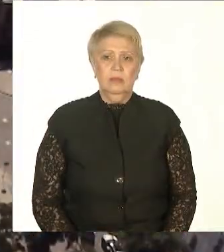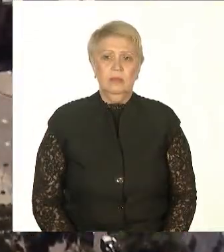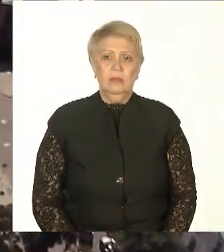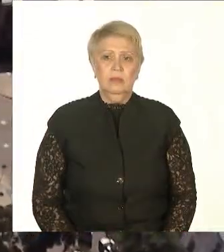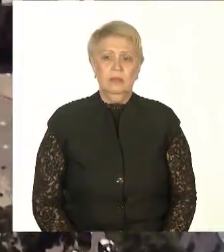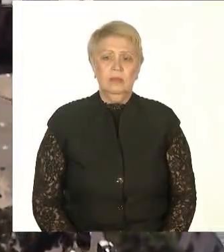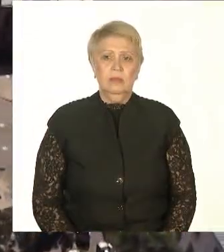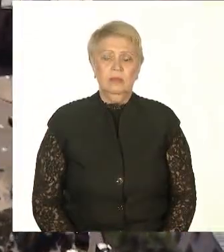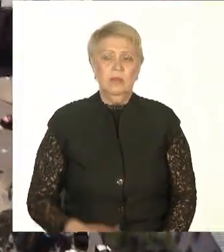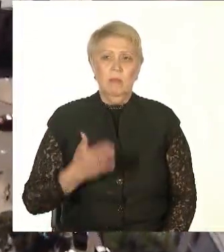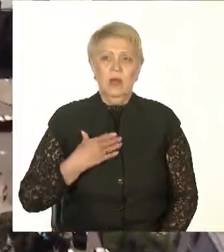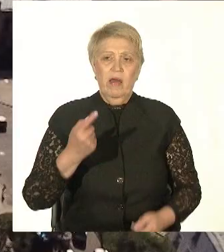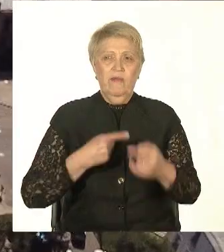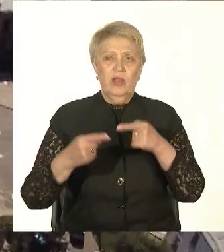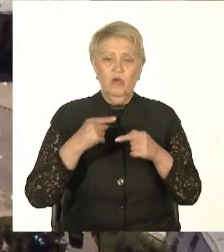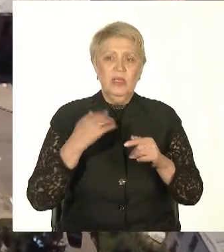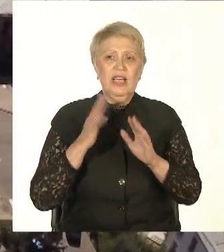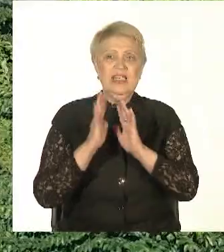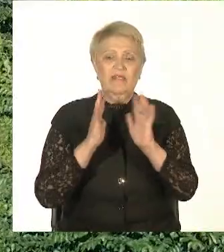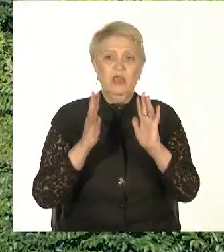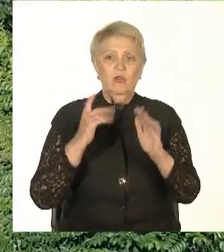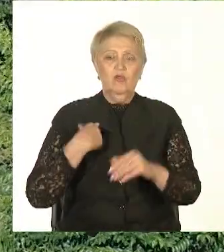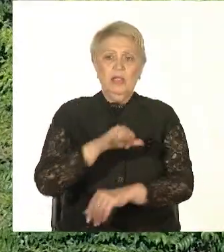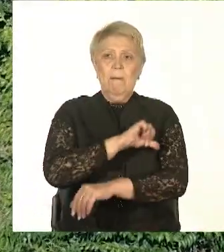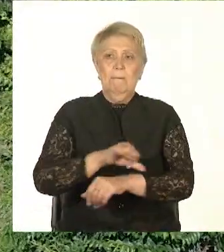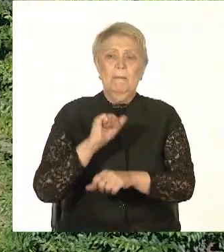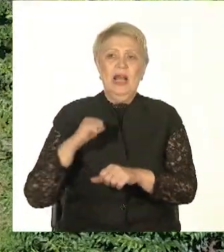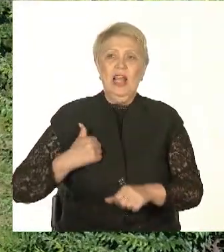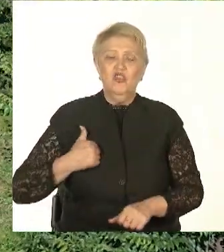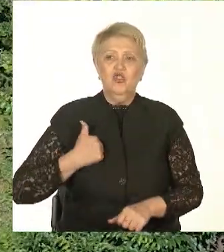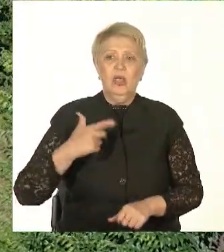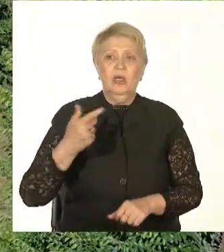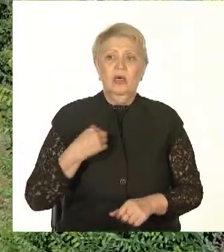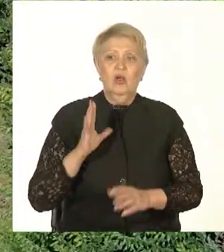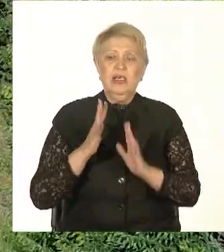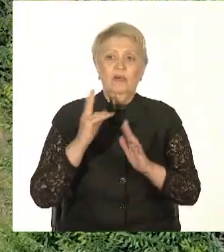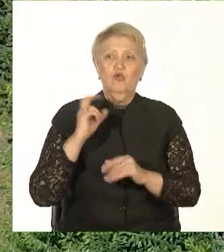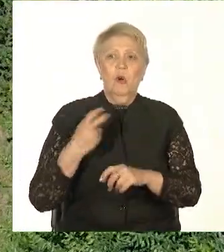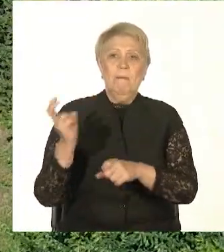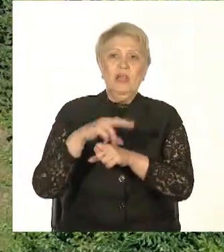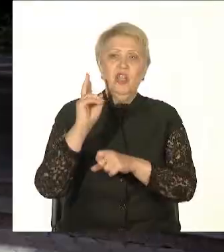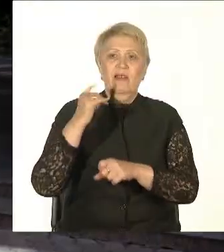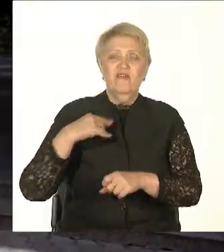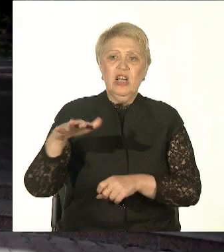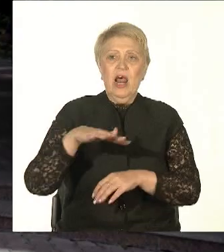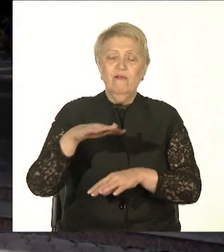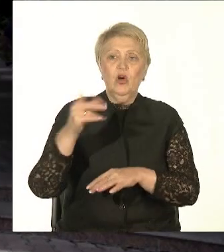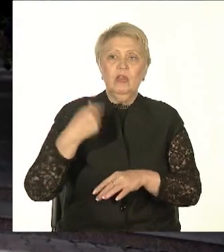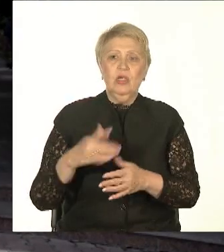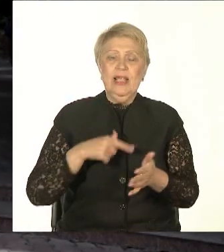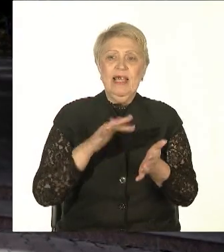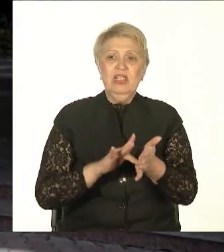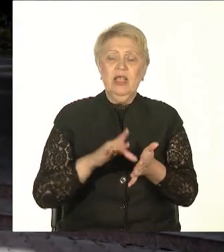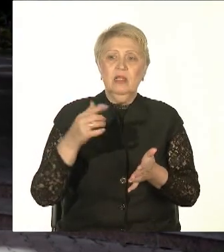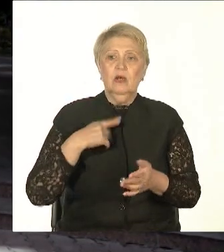Но вернемся к скверу пограничной славы в Хабаровске. Именно эту арку видят те, кто приезжает в краевой центр по Амуру, в том числе и иностранные